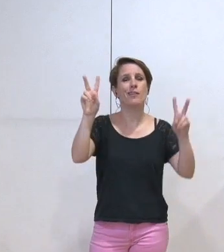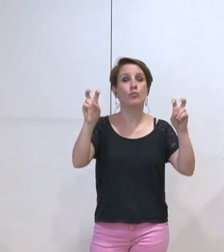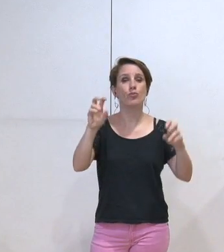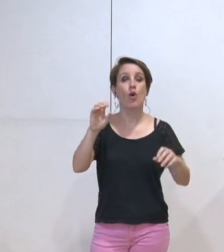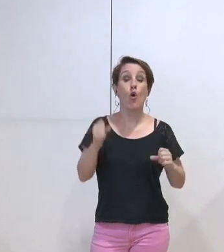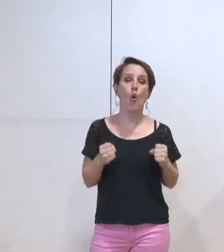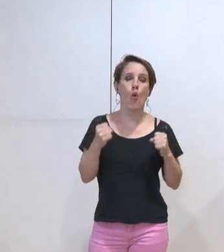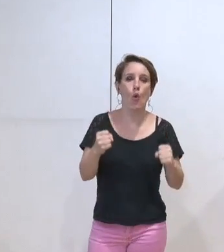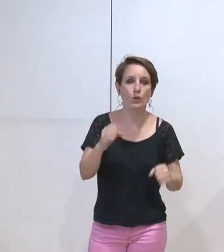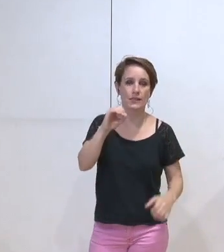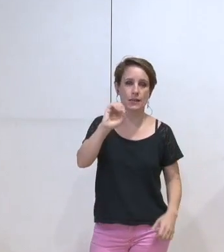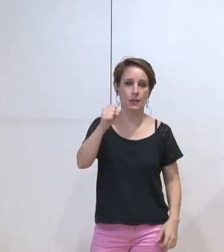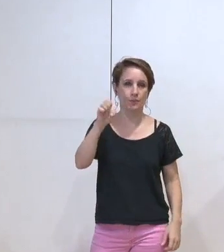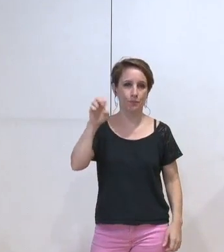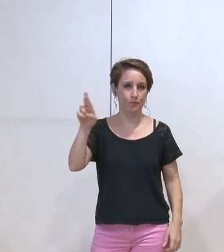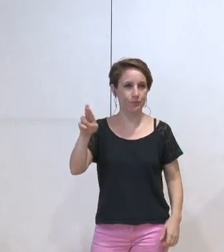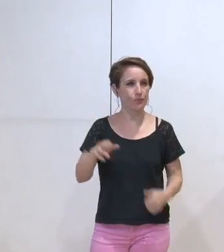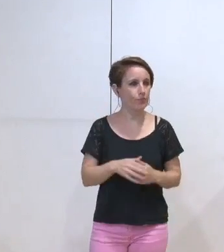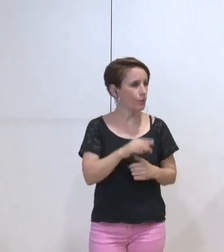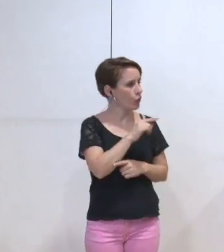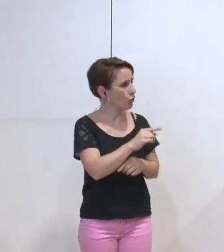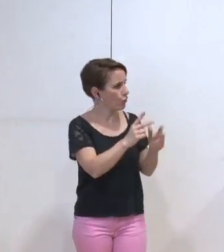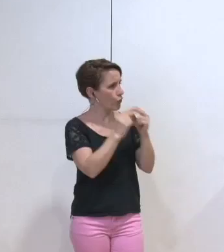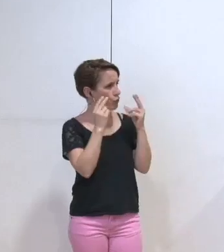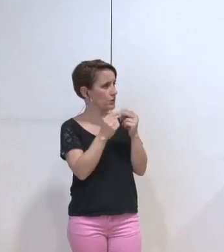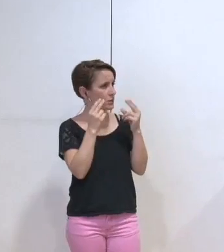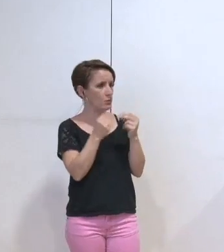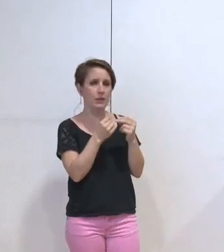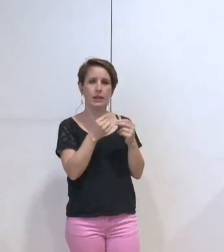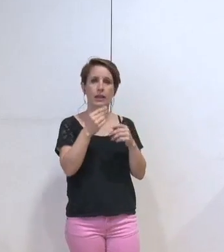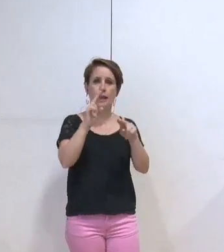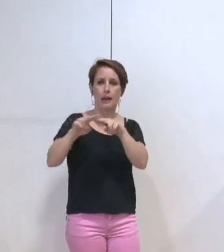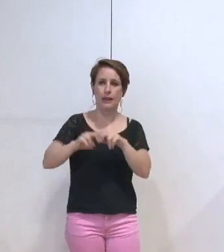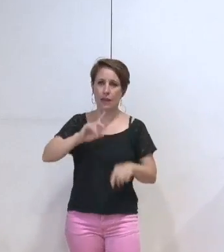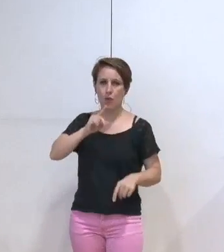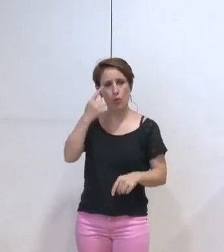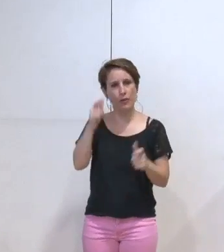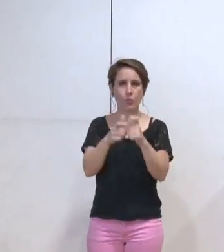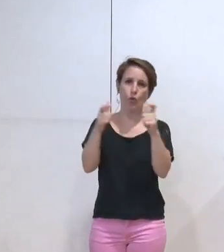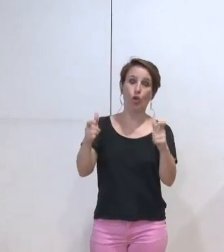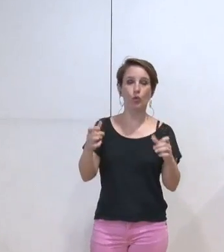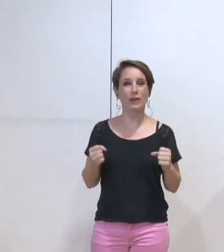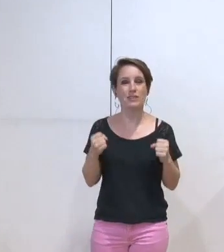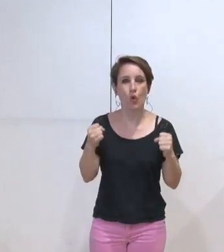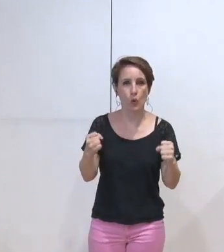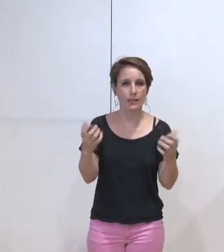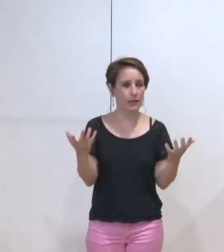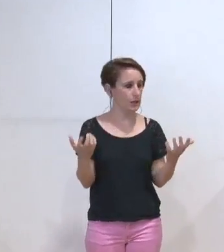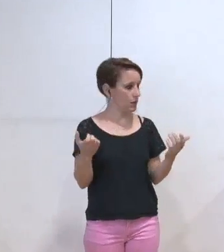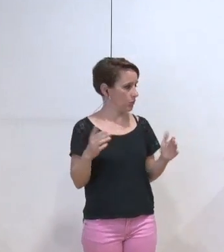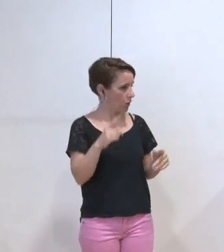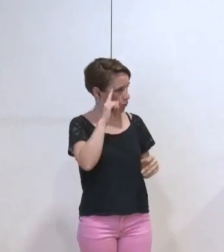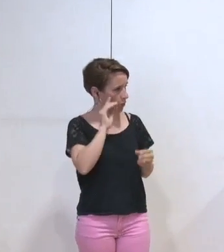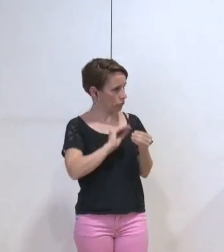donc commandés par la ville à la SPL osé dont vous êtes devenu actionnaire en lisant le budget proposé je m'étonne que le prix